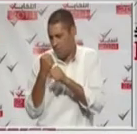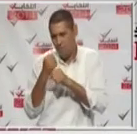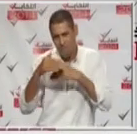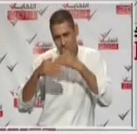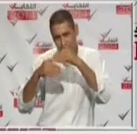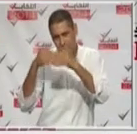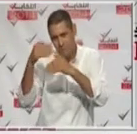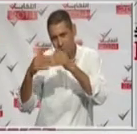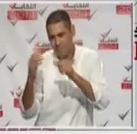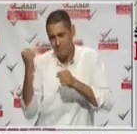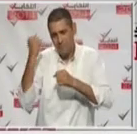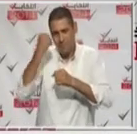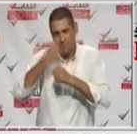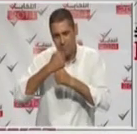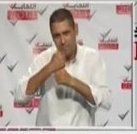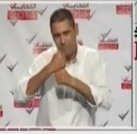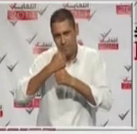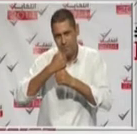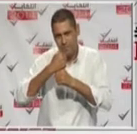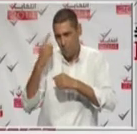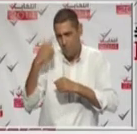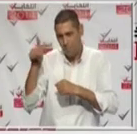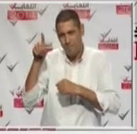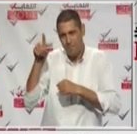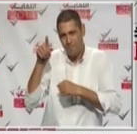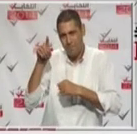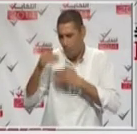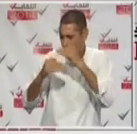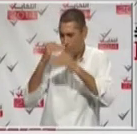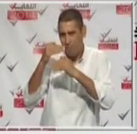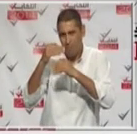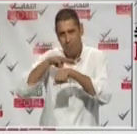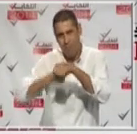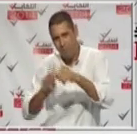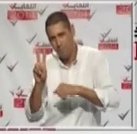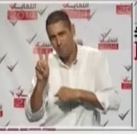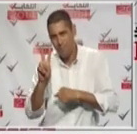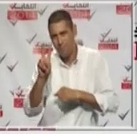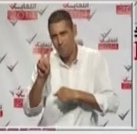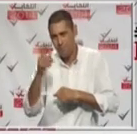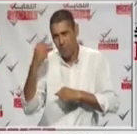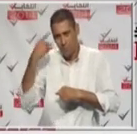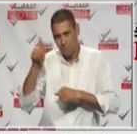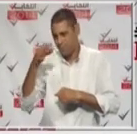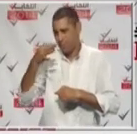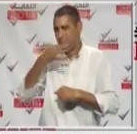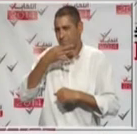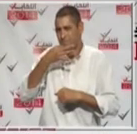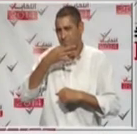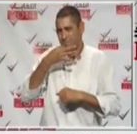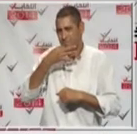التأسيسي لوضع الأسس لأن نقع تنمية هذه المنطقة بما تحتاجه، علما وأنه